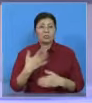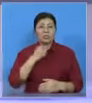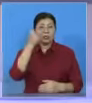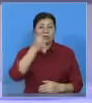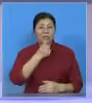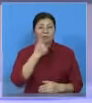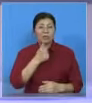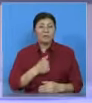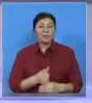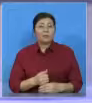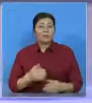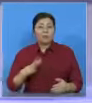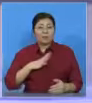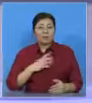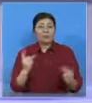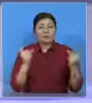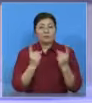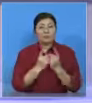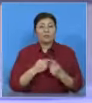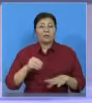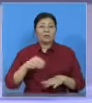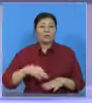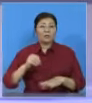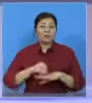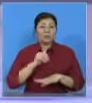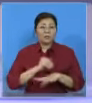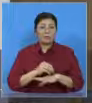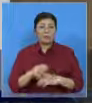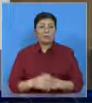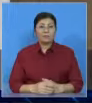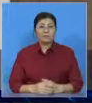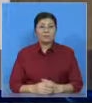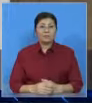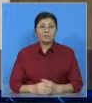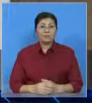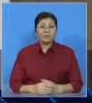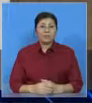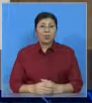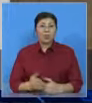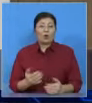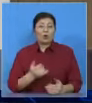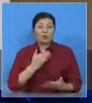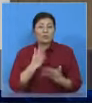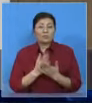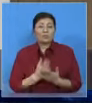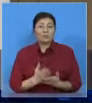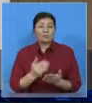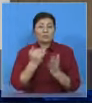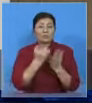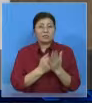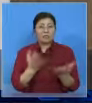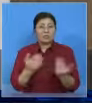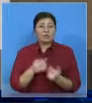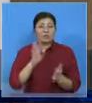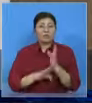проекта состоялась накануне в областном акимате. У нас есть статья незаконное получение незаконного вознаграждения. По